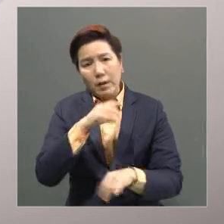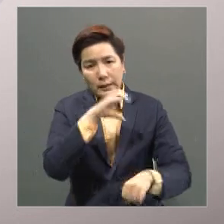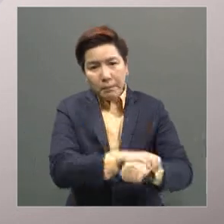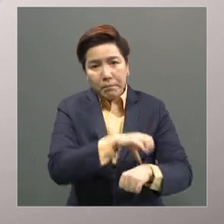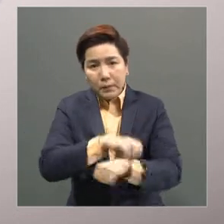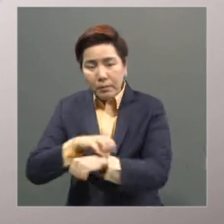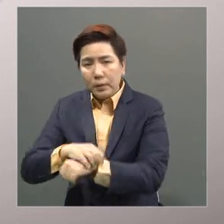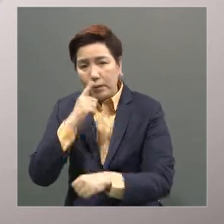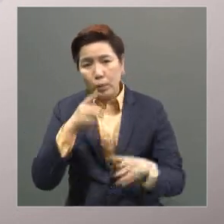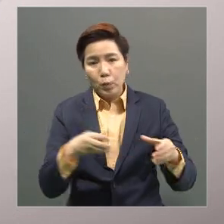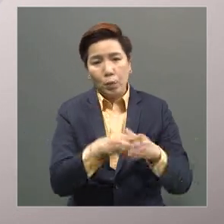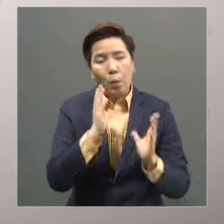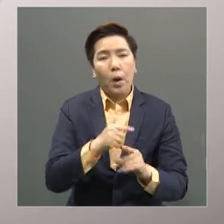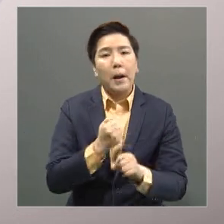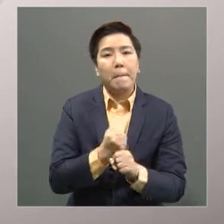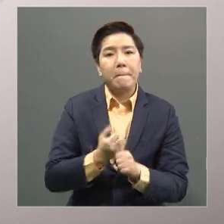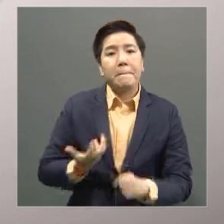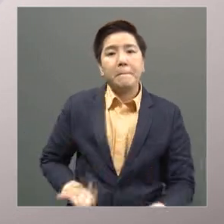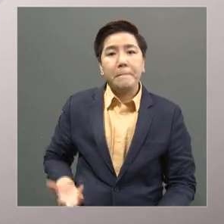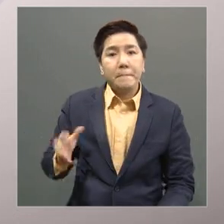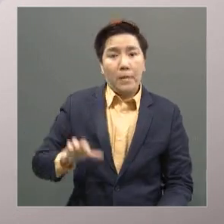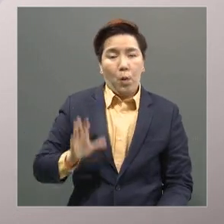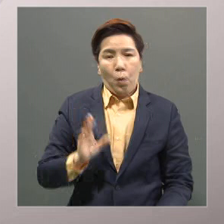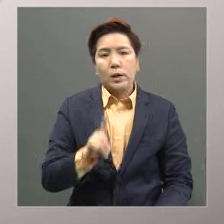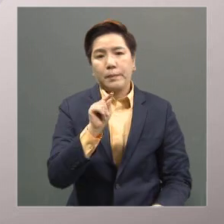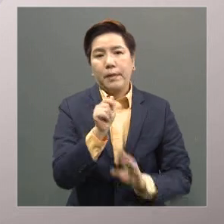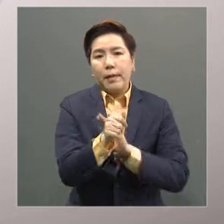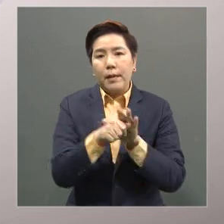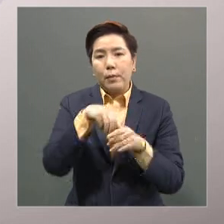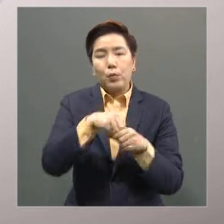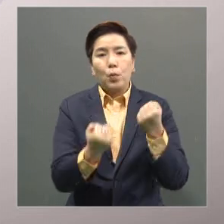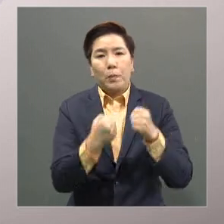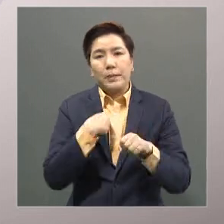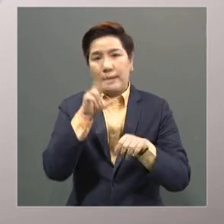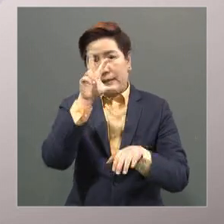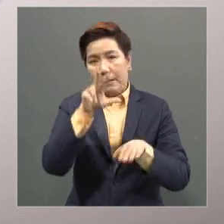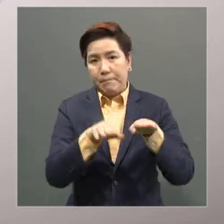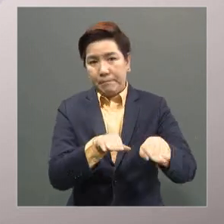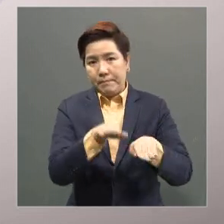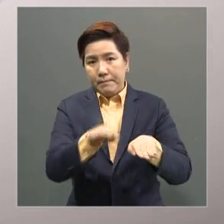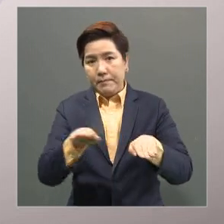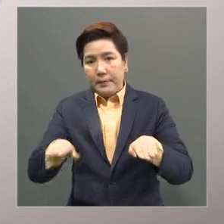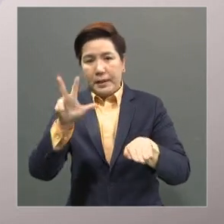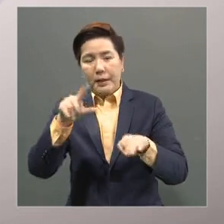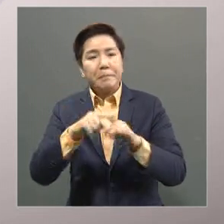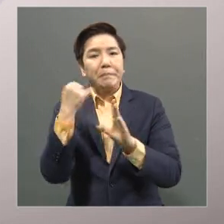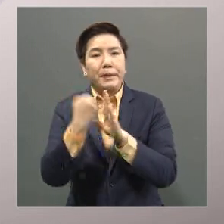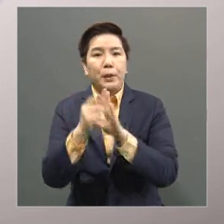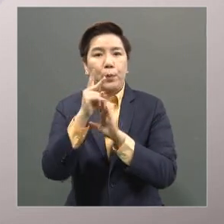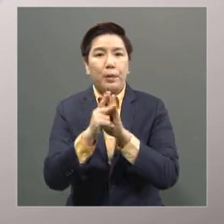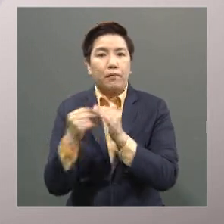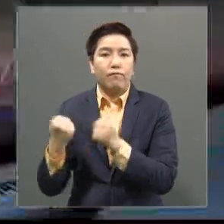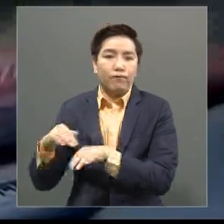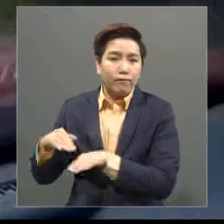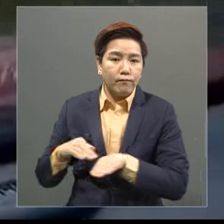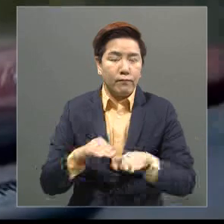นี้เนี่ยชุดนี้เป็นแรงงานชาวบังคลาเทศ20กว่าคนซ่อนมาในรถ 3คันทั้งหมดนี้ก็เข้ามาโดยผิดกฎหมายนะคะ